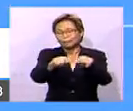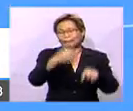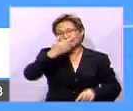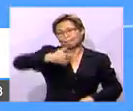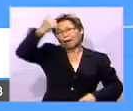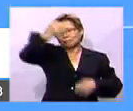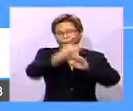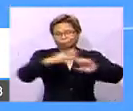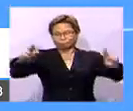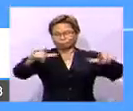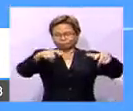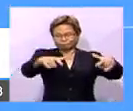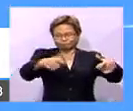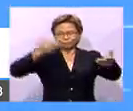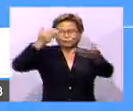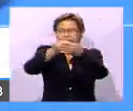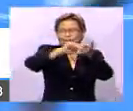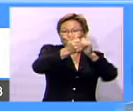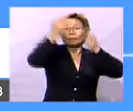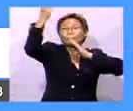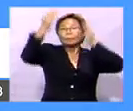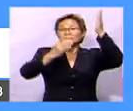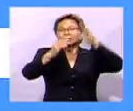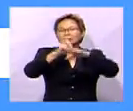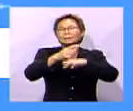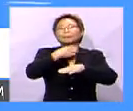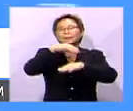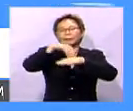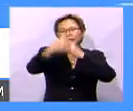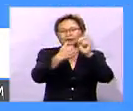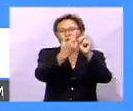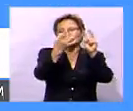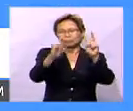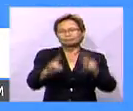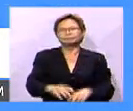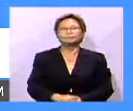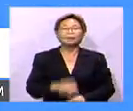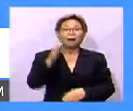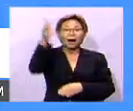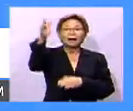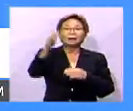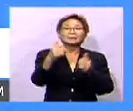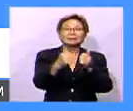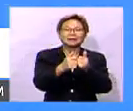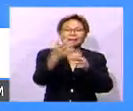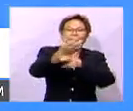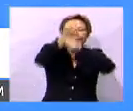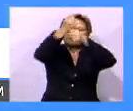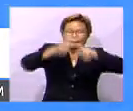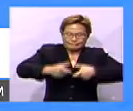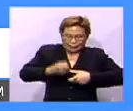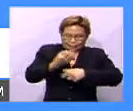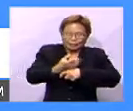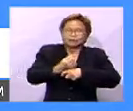terbaik bagi mempersiapkan pasukan menjelang sukan Malaysia Sukma di Perak tahun depan. Apatah lagi bakal turun dengan status pemenang pingat emas